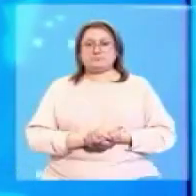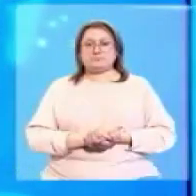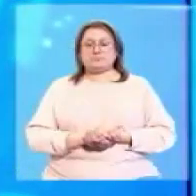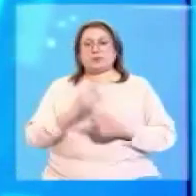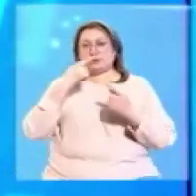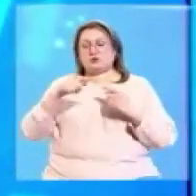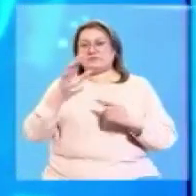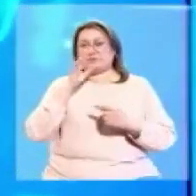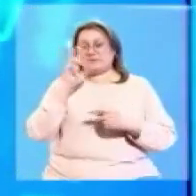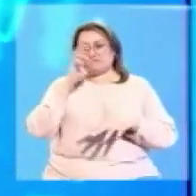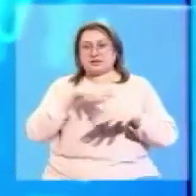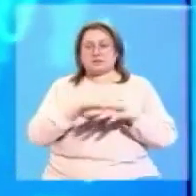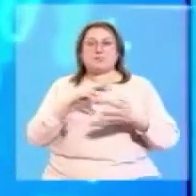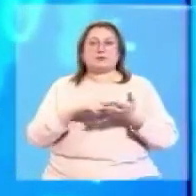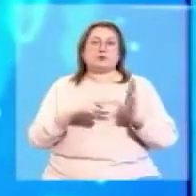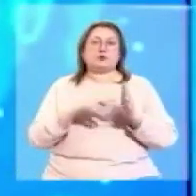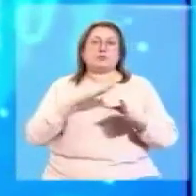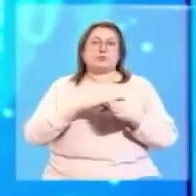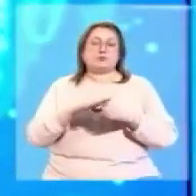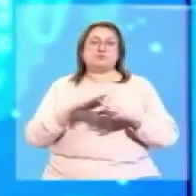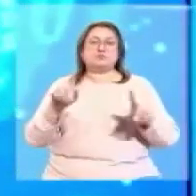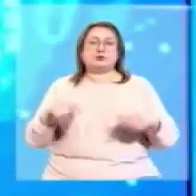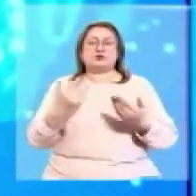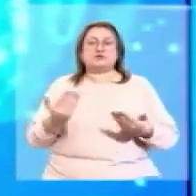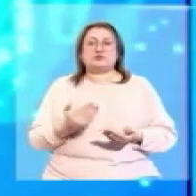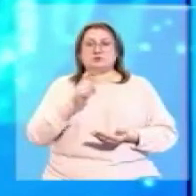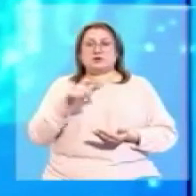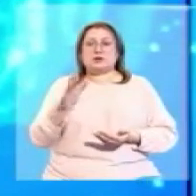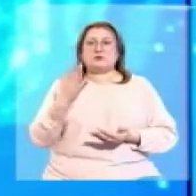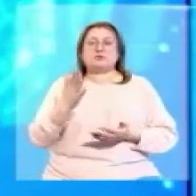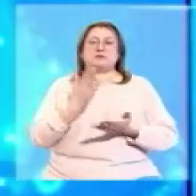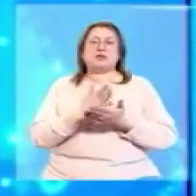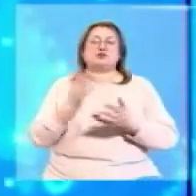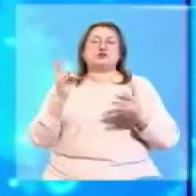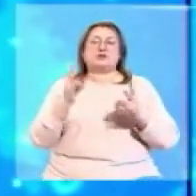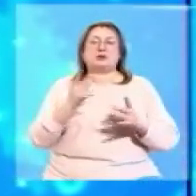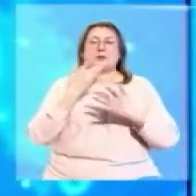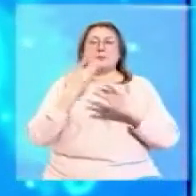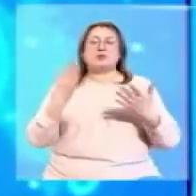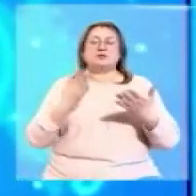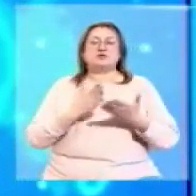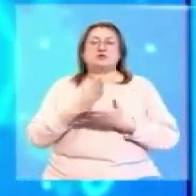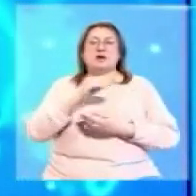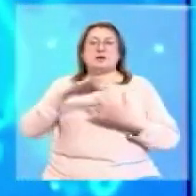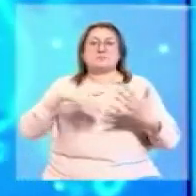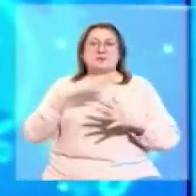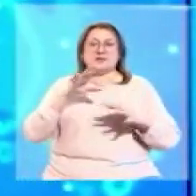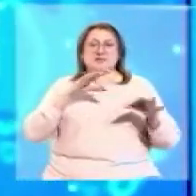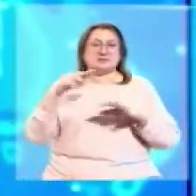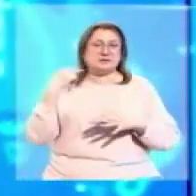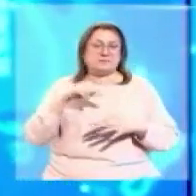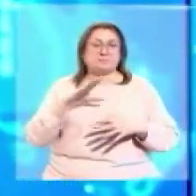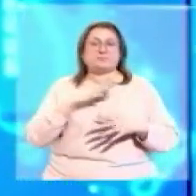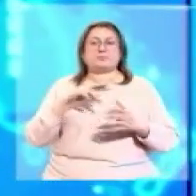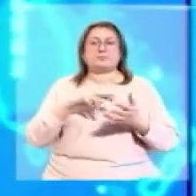В ближайшее время в стране планируют полностью реабилитировать жителей, что стали жертвами политических репрессий. Для этого в стране